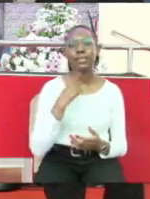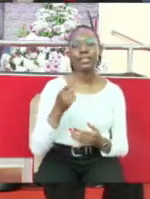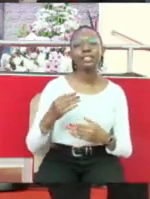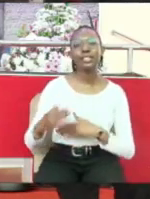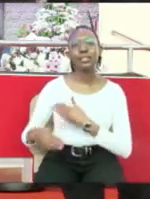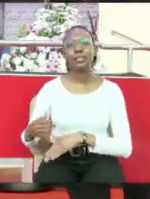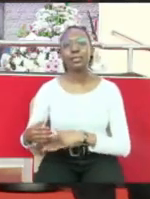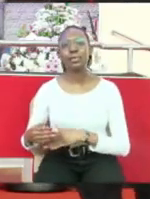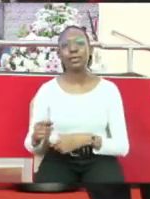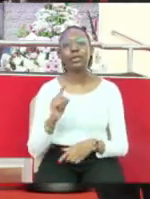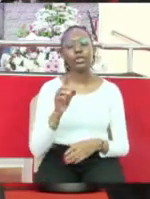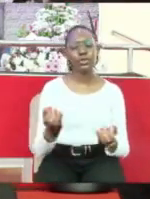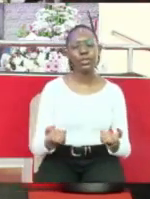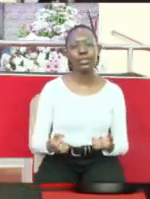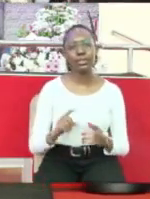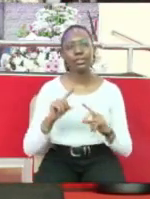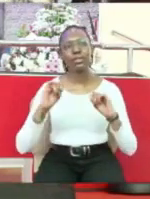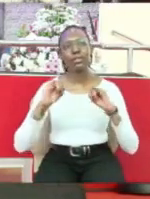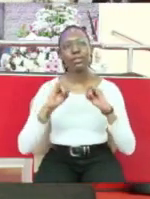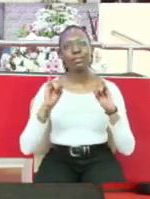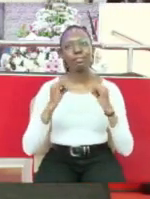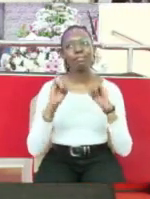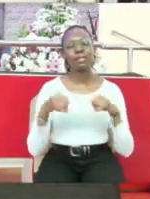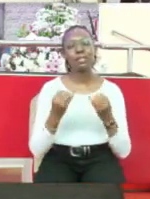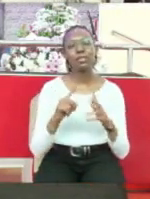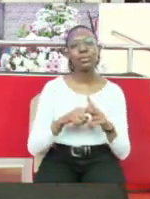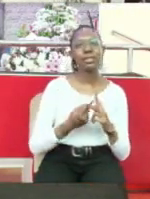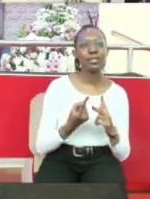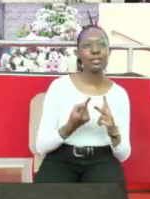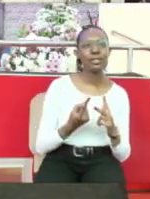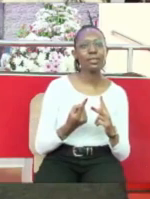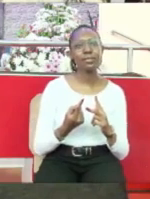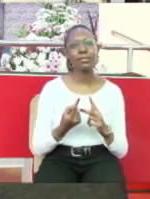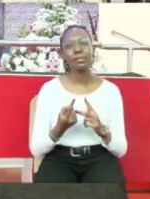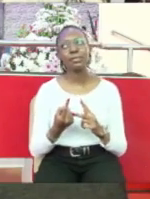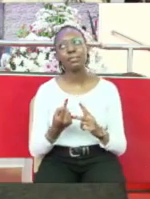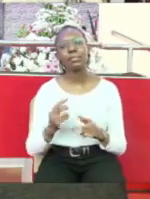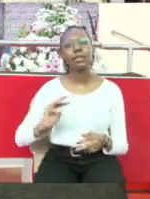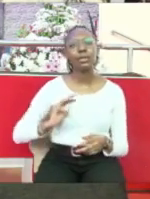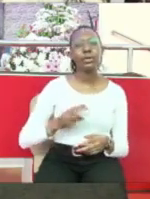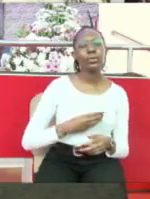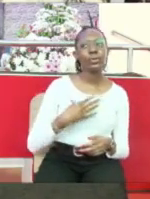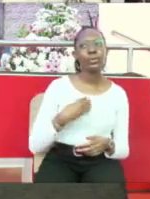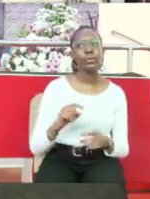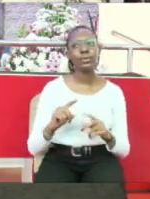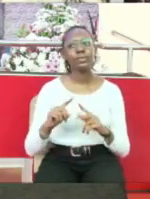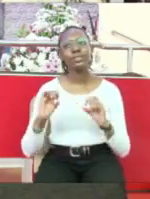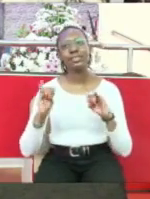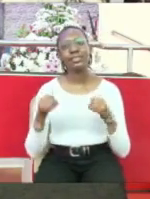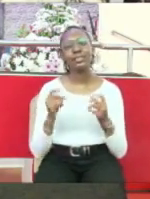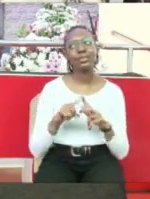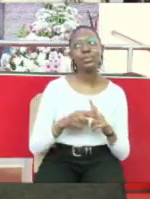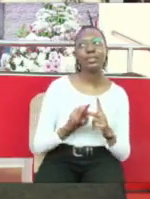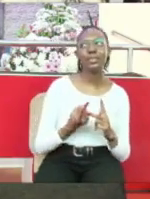a new beginning. Mwambie jirani kwamba panahitaji la mwanzo mpya. We all look forward for a new beginning. Kila wakati huwa tunatazamia mwanzo mpya. Because